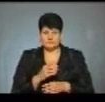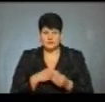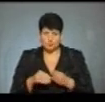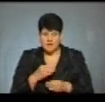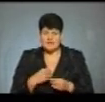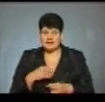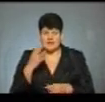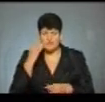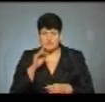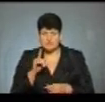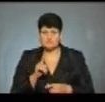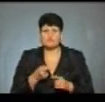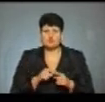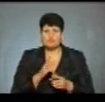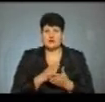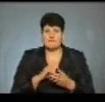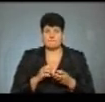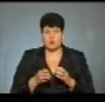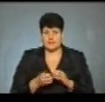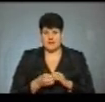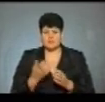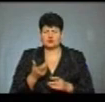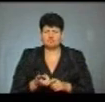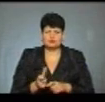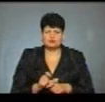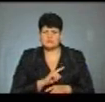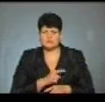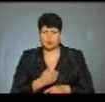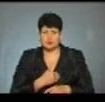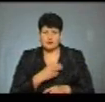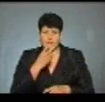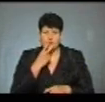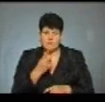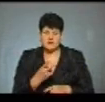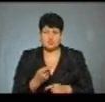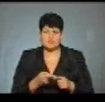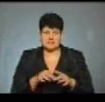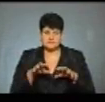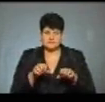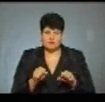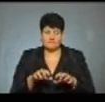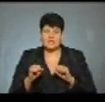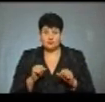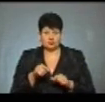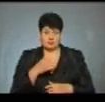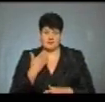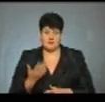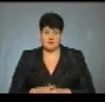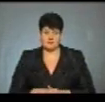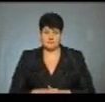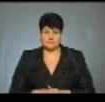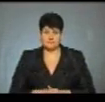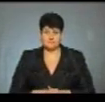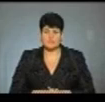не рахую, що це в чомусь є проблема. Це, якщо дуже хотіти побачити ту узурпацію влади, то її тут нема. Ще одне